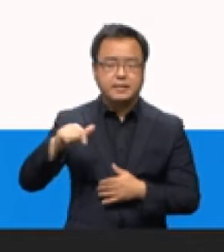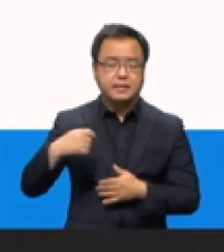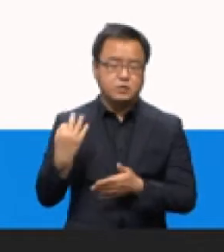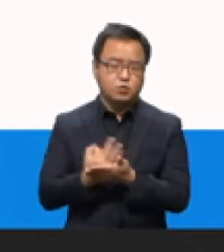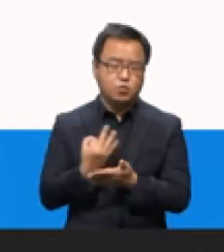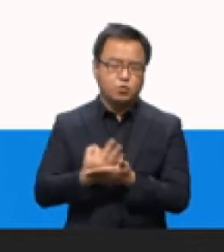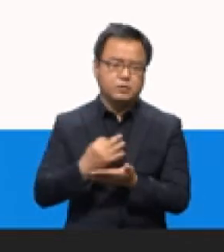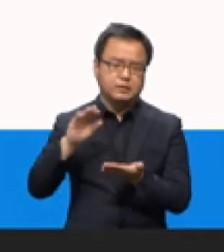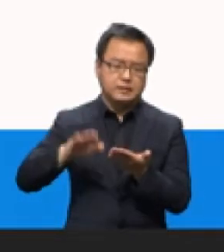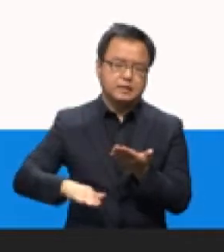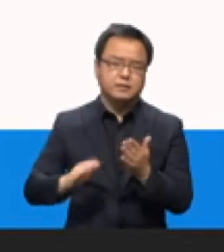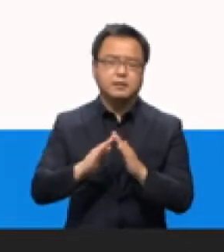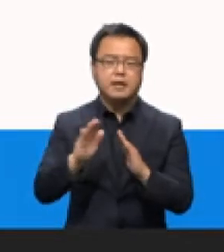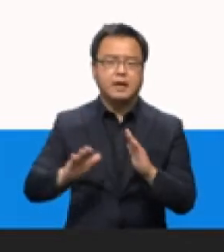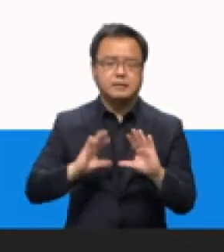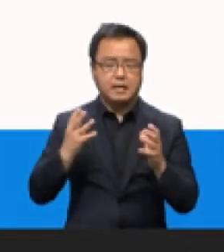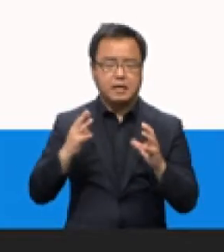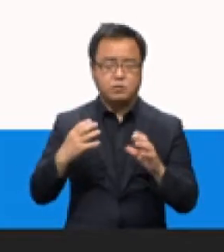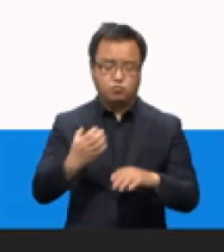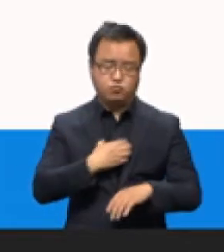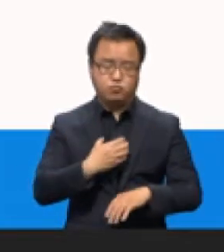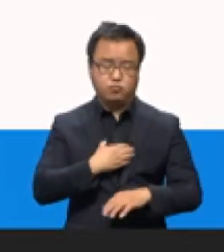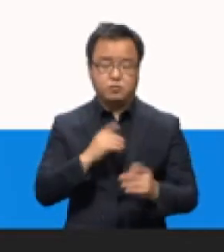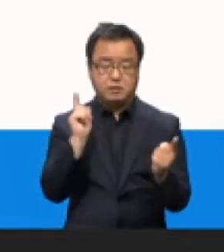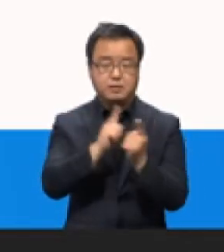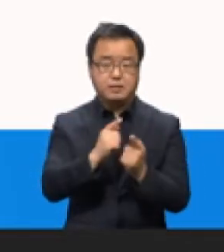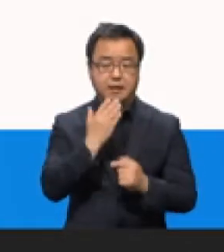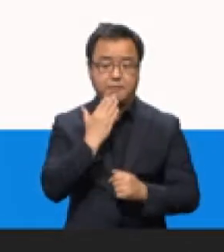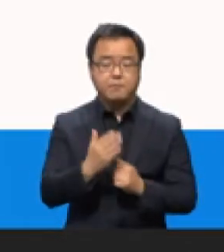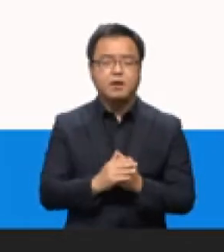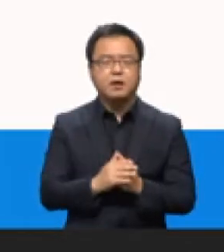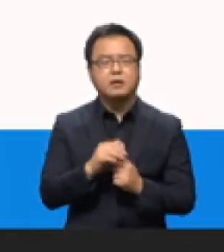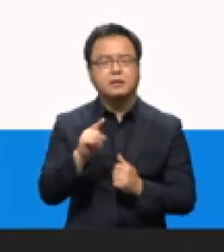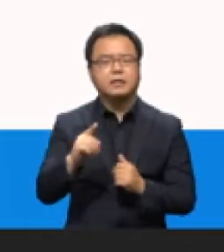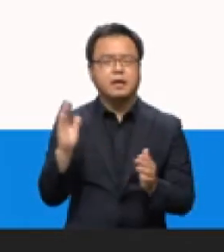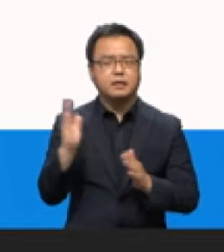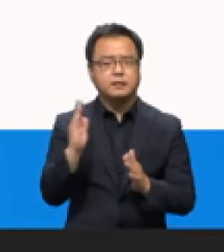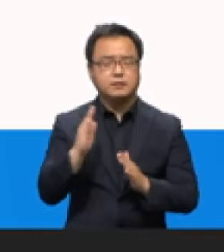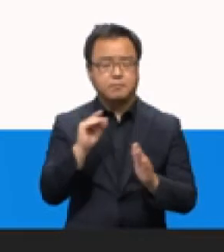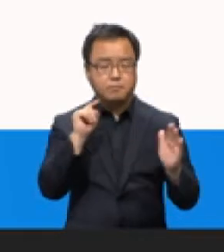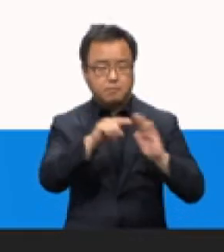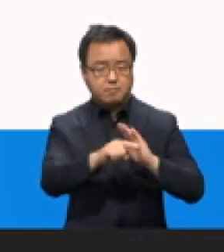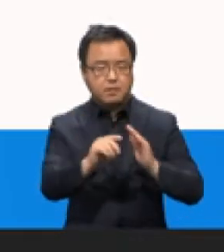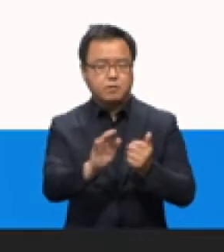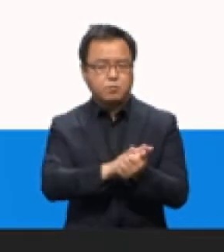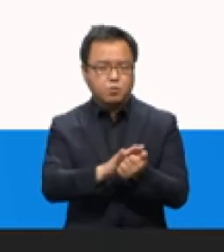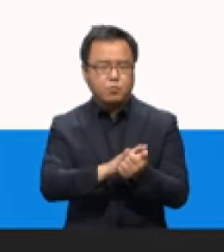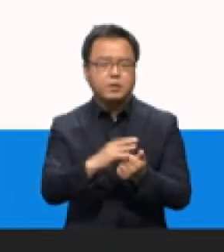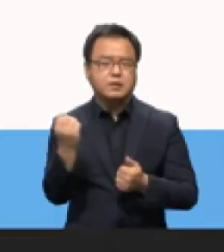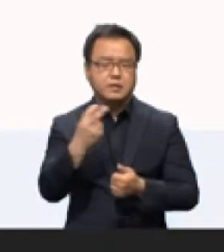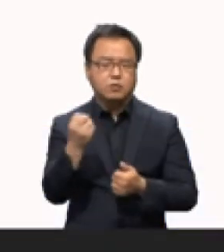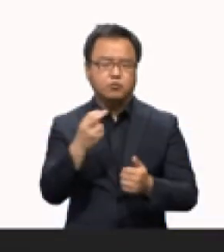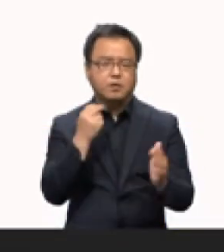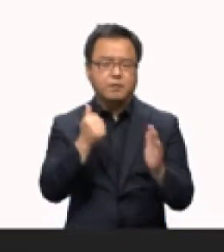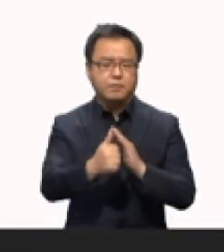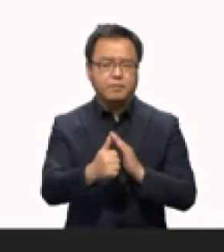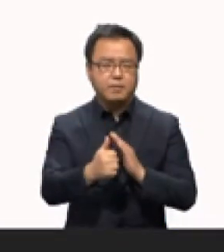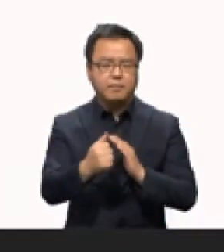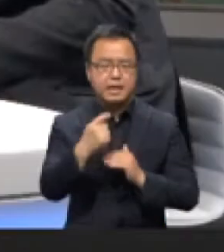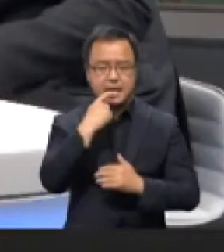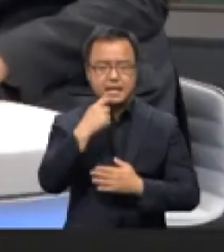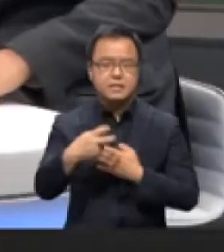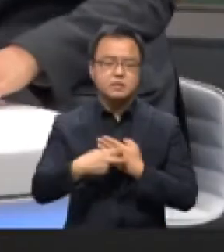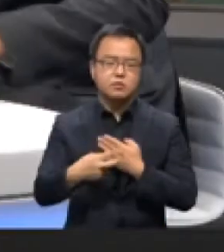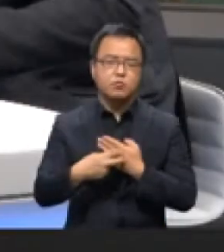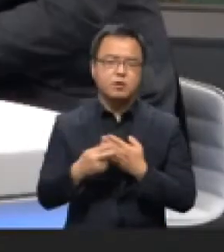빠질 확률이 더 높다는 건데요. 이런 학생들은 찾아갈 만한 또 봐줄 만한 단골 치과 의사가 없기 때문입니다. 네, 자,